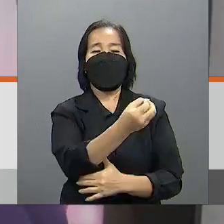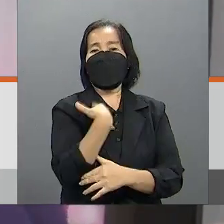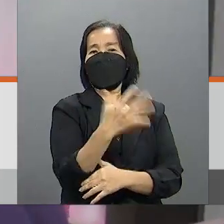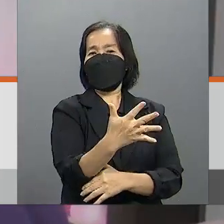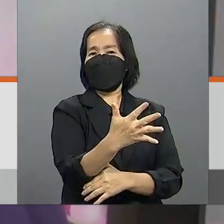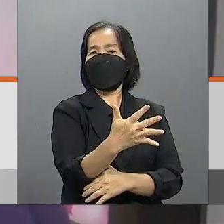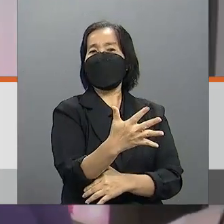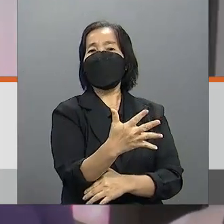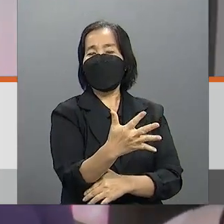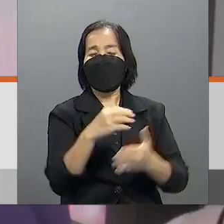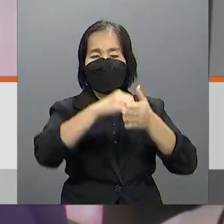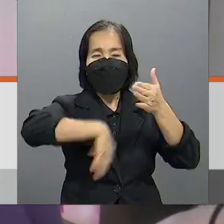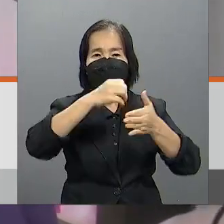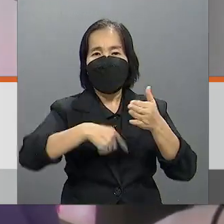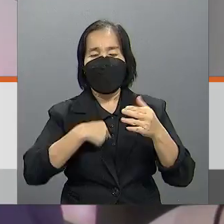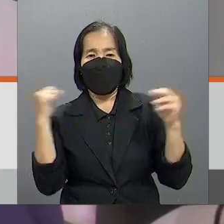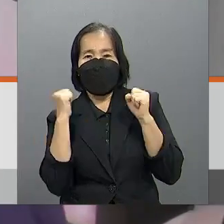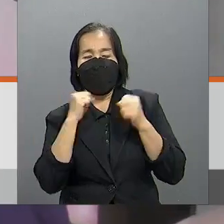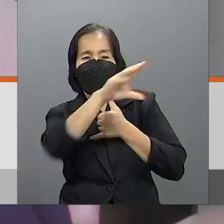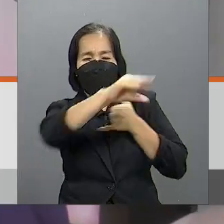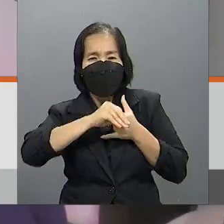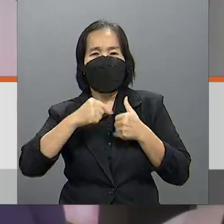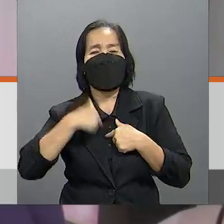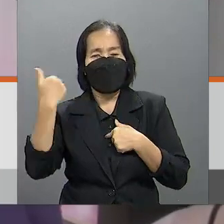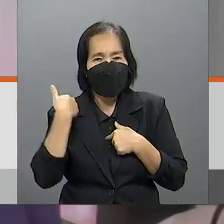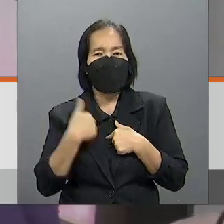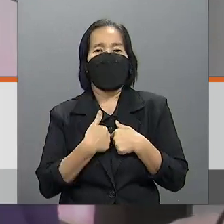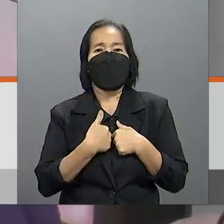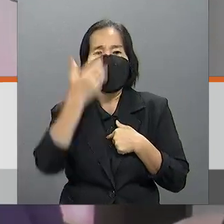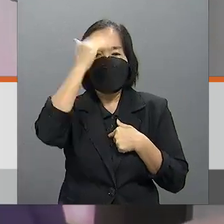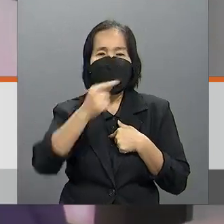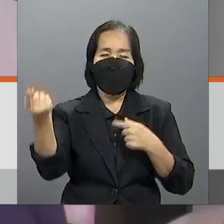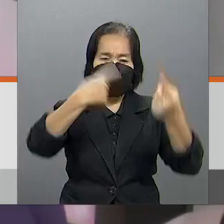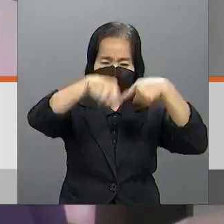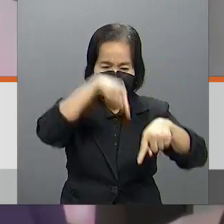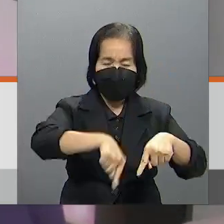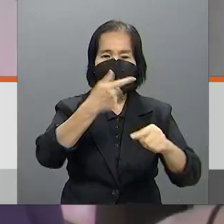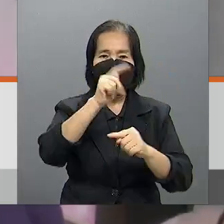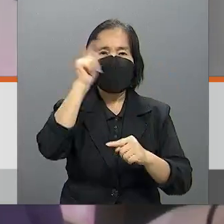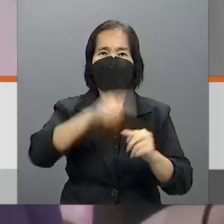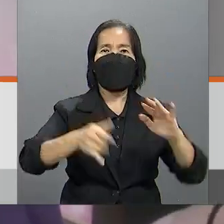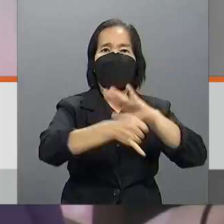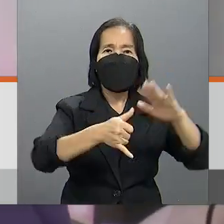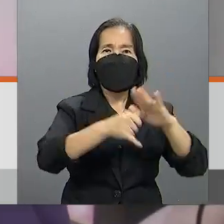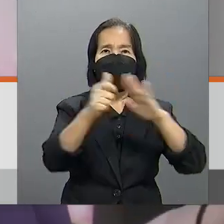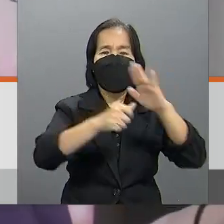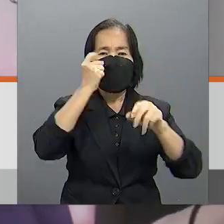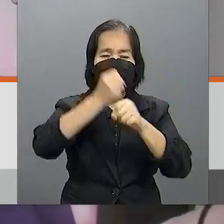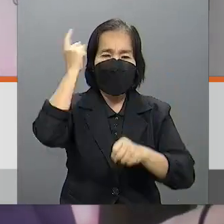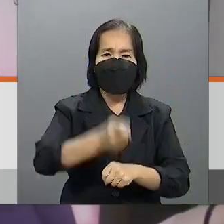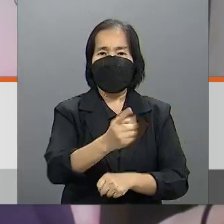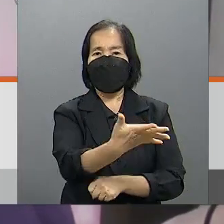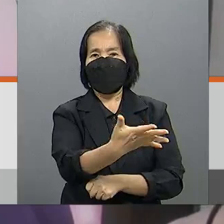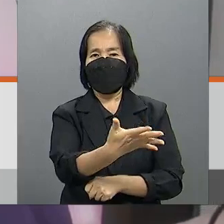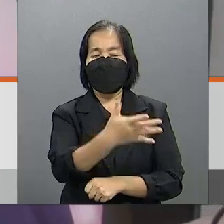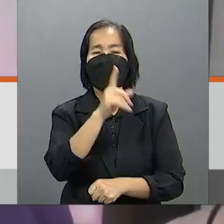ทำให้แบบมันเสี่ยงอ่ะเพราะว่ากลับมาไม่ได้แจ้งแล้วก็การกักตัวเขาไม่ได้กักตัวอย่างจริงจังนะคะแล้วก็มีโ